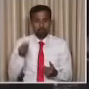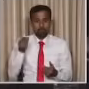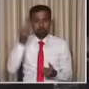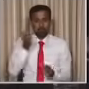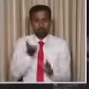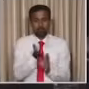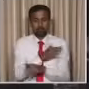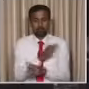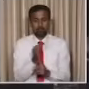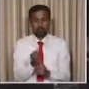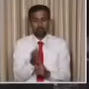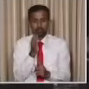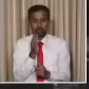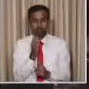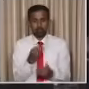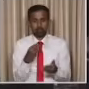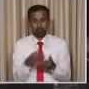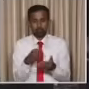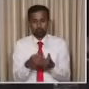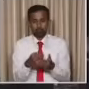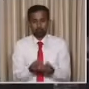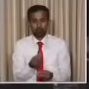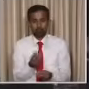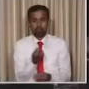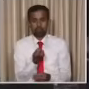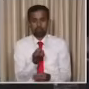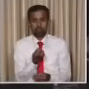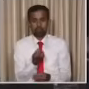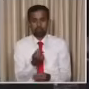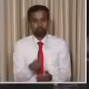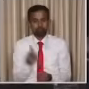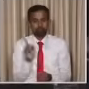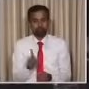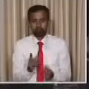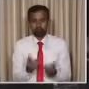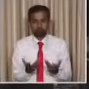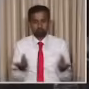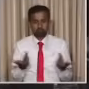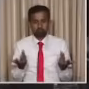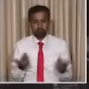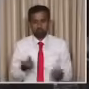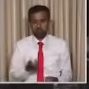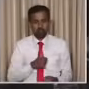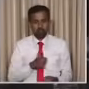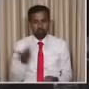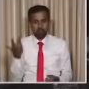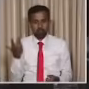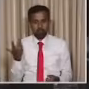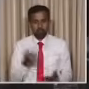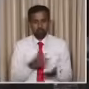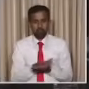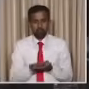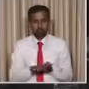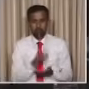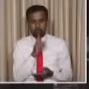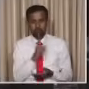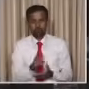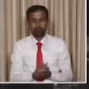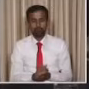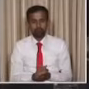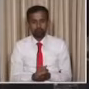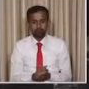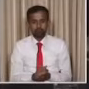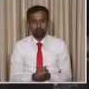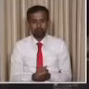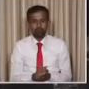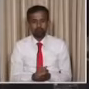හිටපු ජනාධිපතිවරුන් නඩත්තු කරන්න කියලා වෙන් කරපු මුදල අනුමත කරන්න බෑ. ඒකට අපි විරුද්ධයි කියන එක ඉතා පැහැදිලිව මම සඳහන් කරනවා. ඒ වගේම